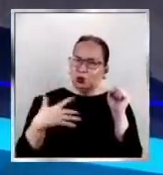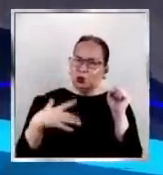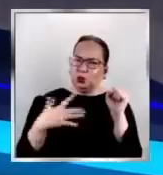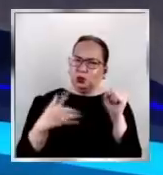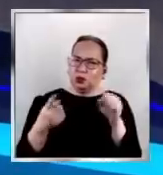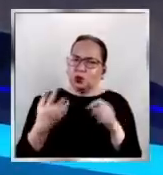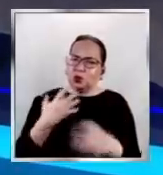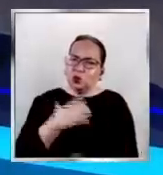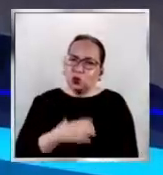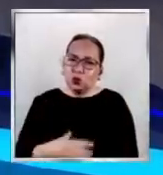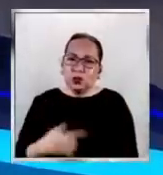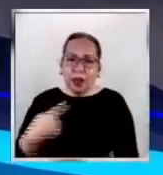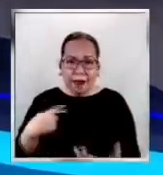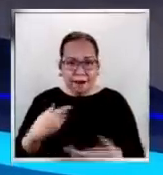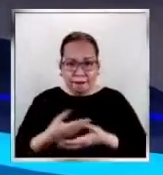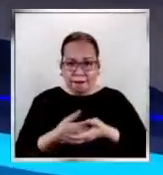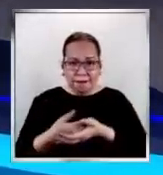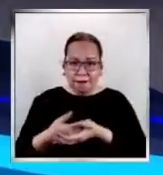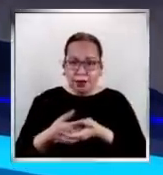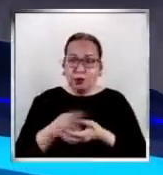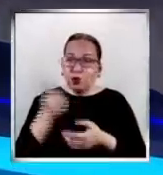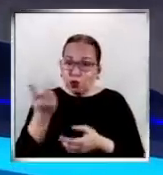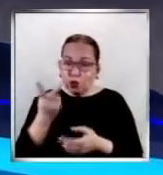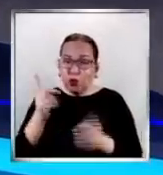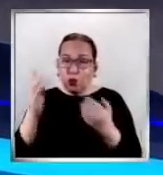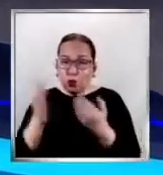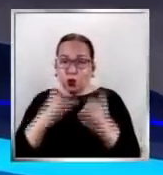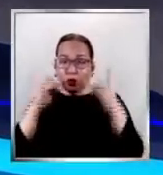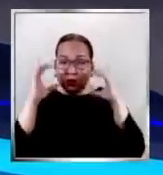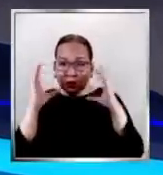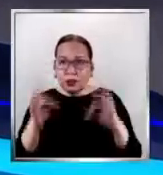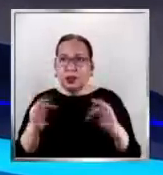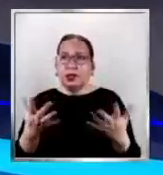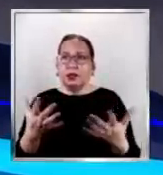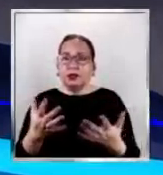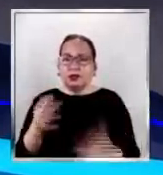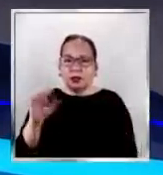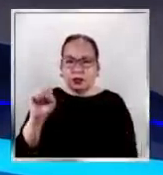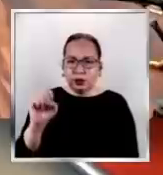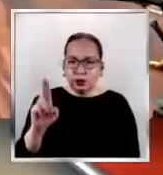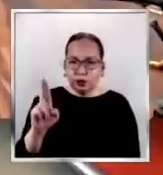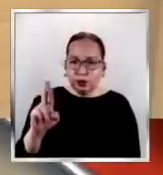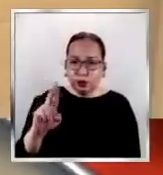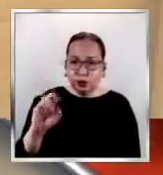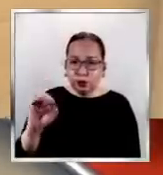magka-baby. Naging option din pala nila ang surrogacy. Ang detalye sa aking chika.